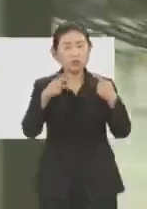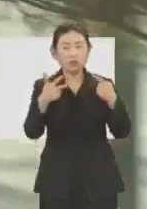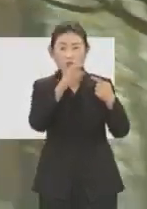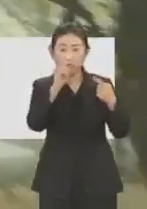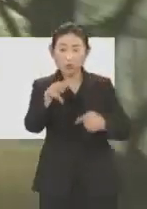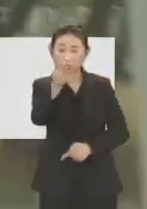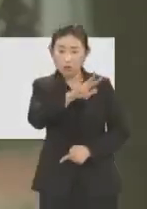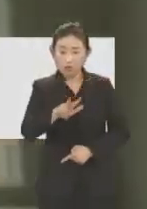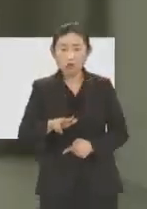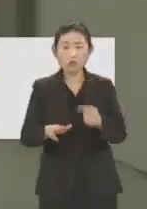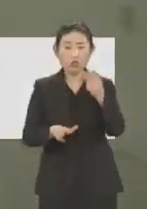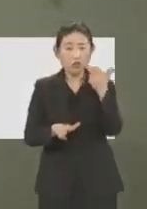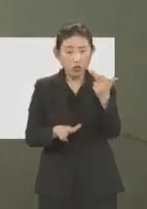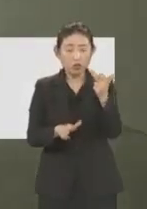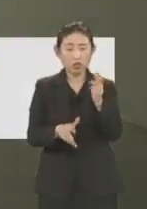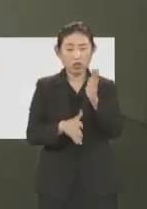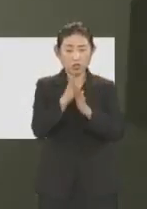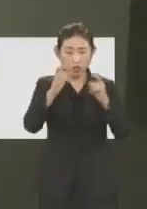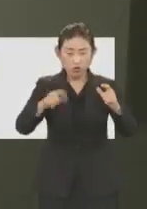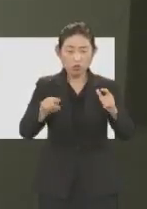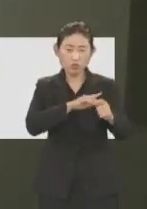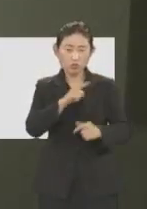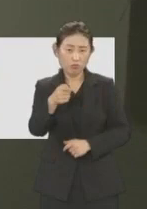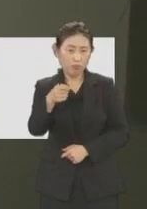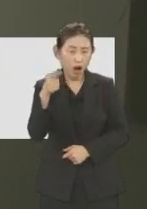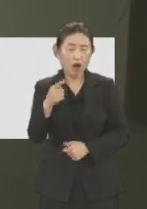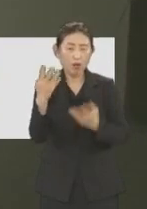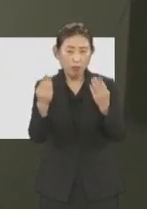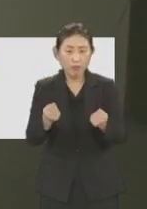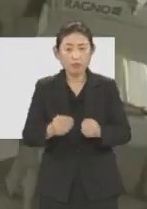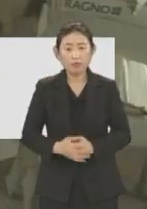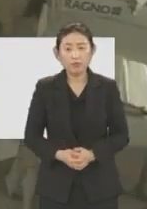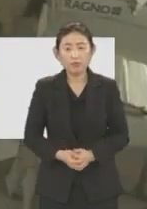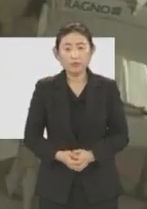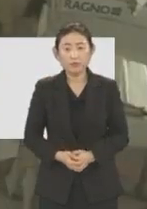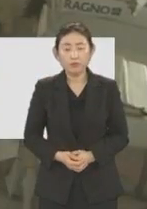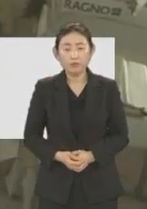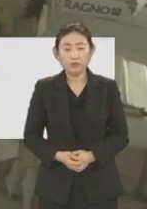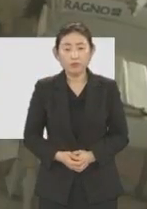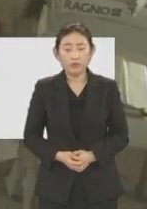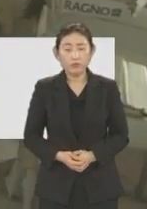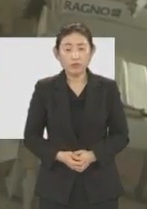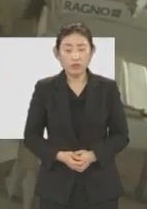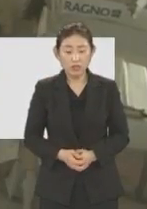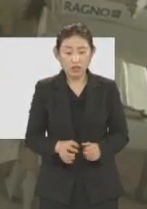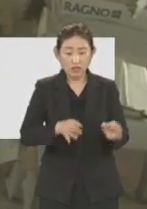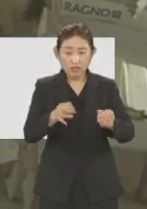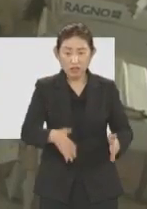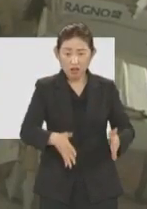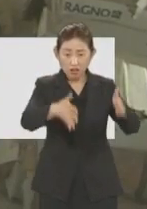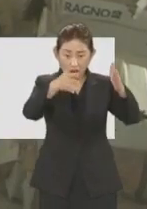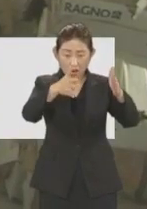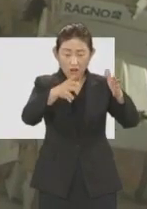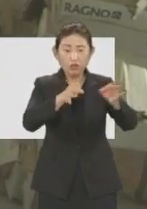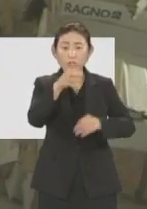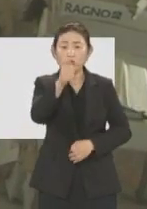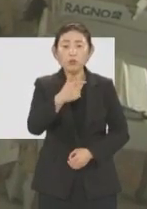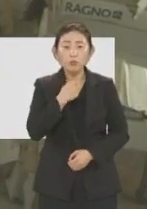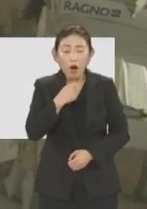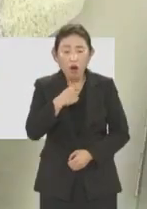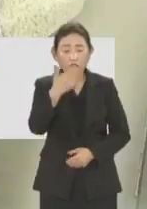전국 17개에서 가장 높은 걸로 나타났습니다 의원은 금강수변상가 전포조들은